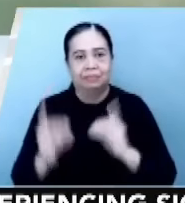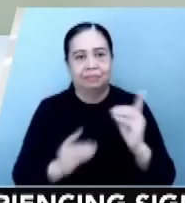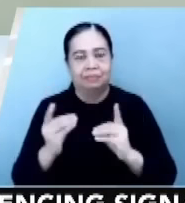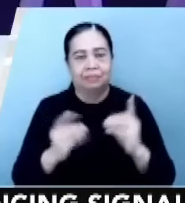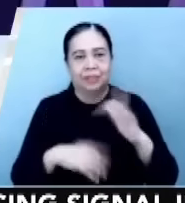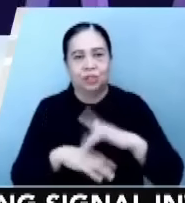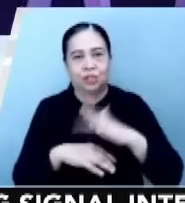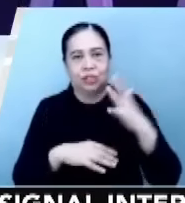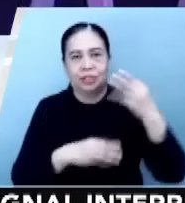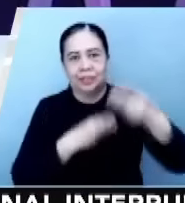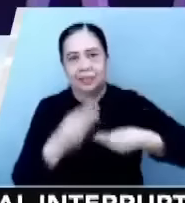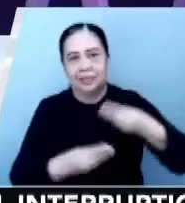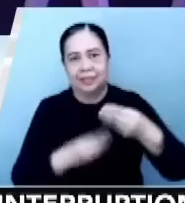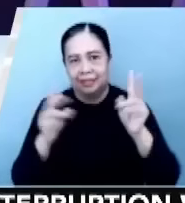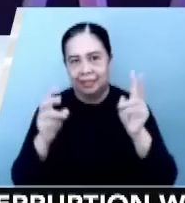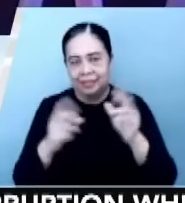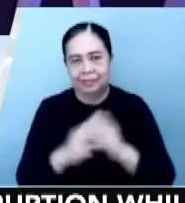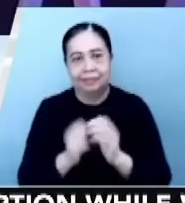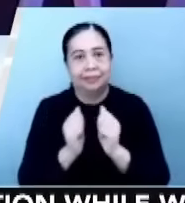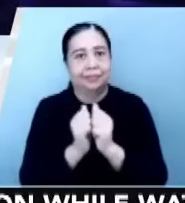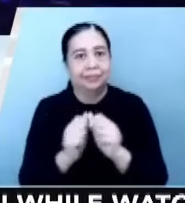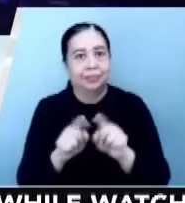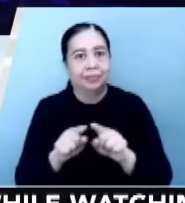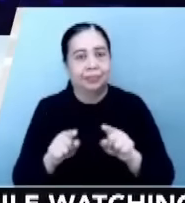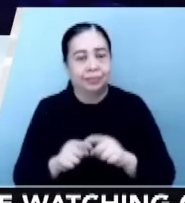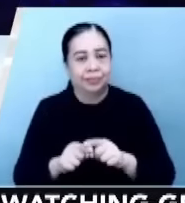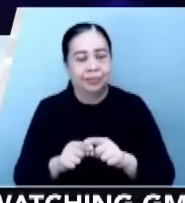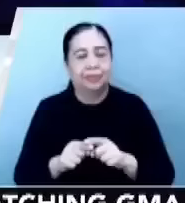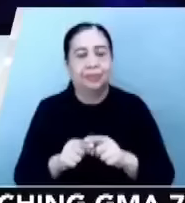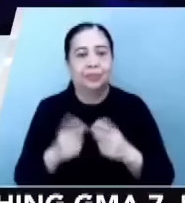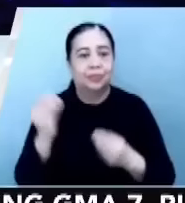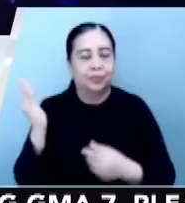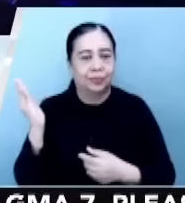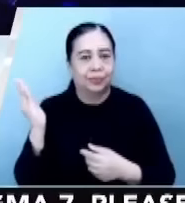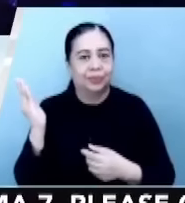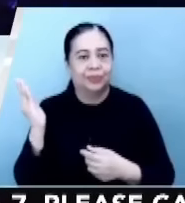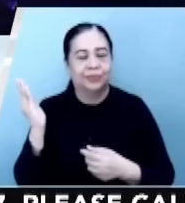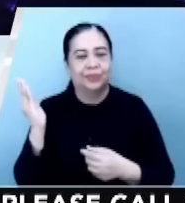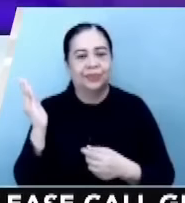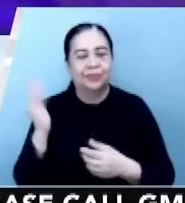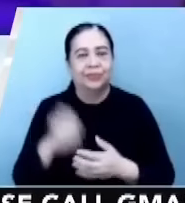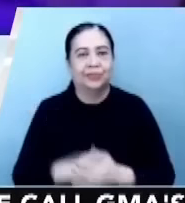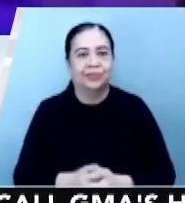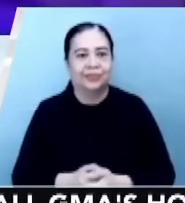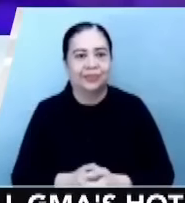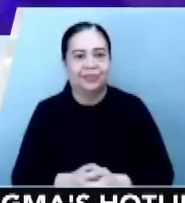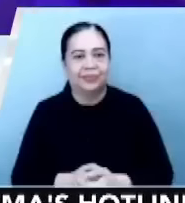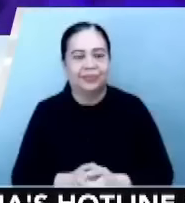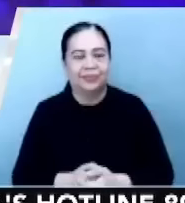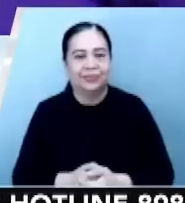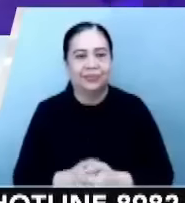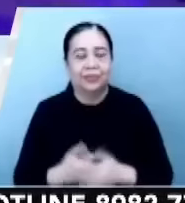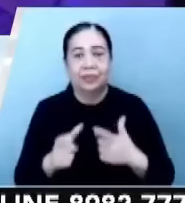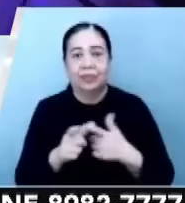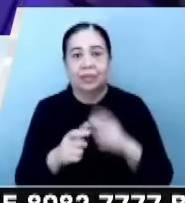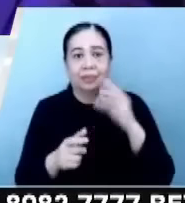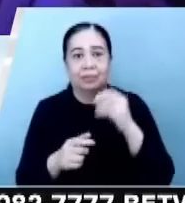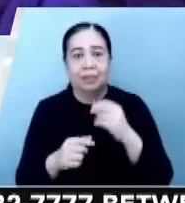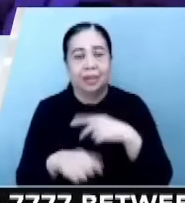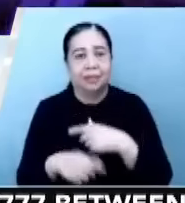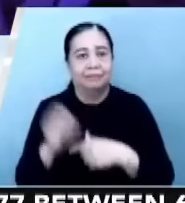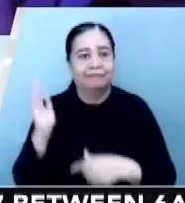Inheritance. Magkasama rin ang Sparkle couple na sina Gabby Garcia at Khalil Ramos, Running Man Philippines runner Kokoy De